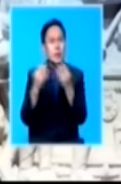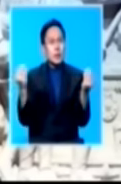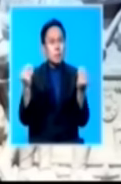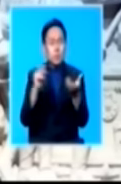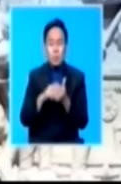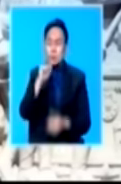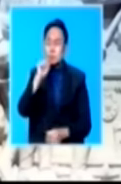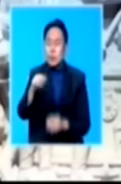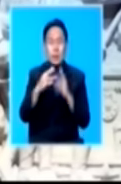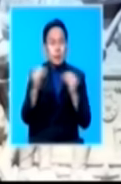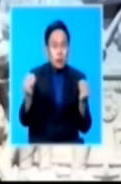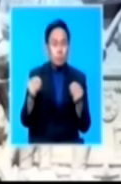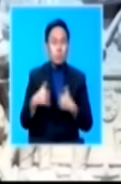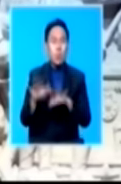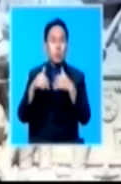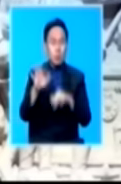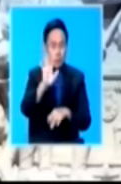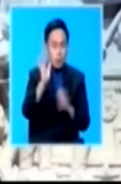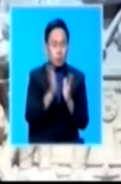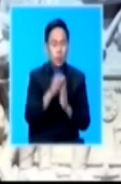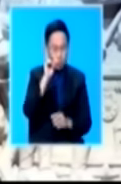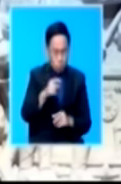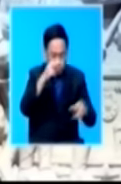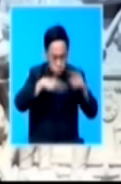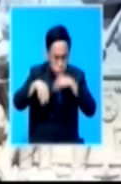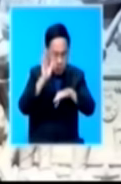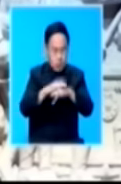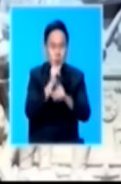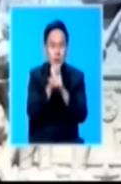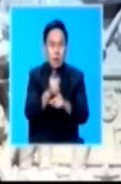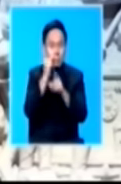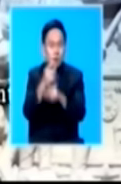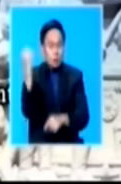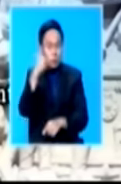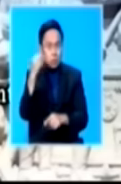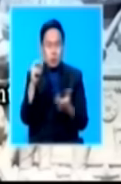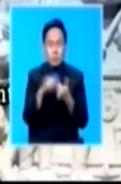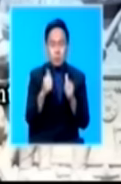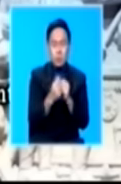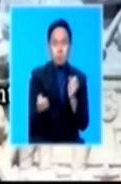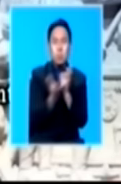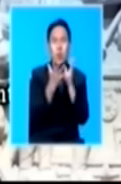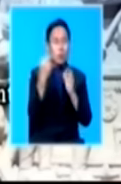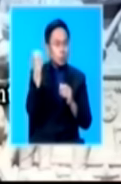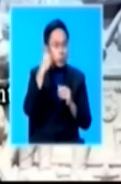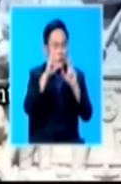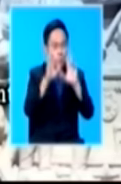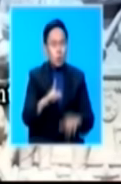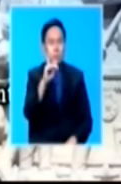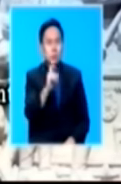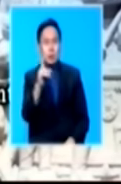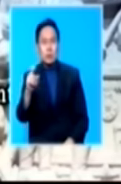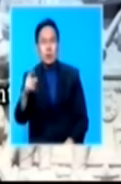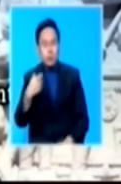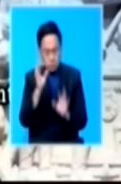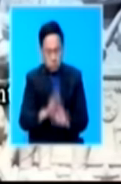ไปแล้วไม่ตามไม่กลับดูแลจัดตั้งไปแล้วไม่ควบคุมแล้วก็ไปใช้งานมันก็พังทุกวันระบบมันก็เสียหมดทุกวันทำอะไรก็แต่มันต้องมี